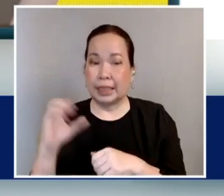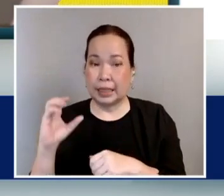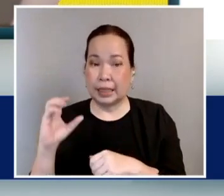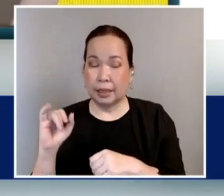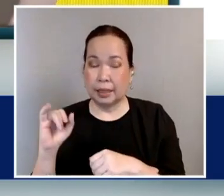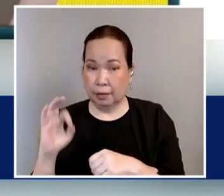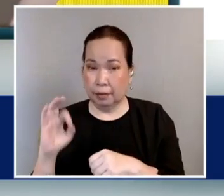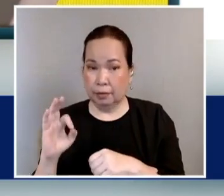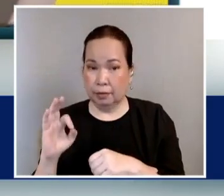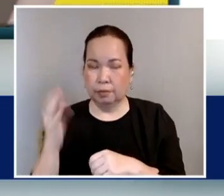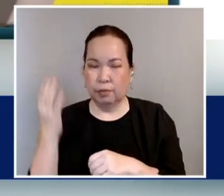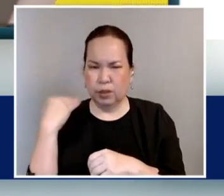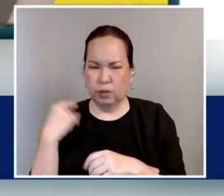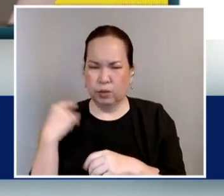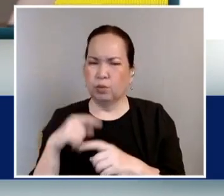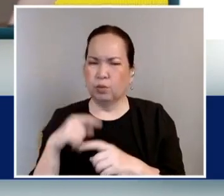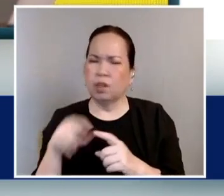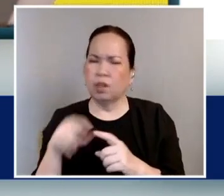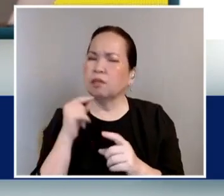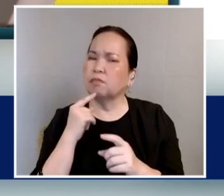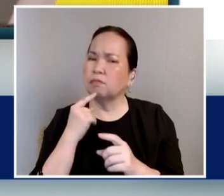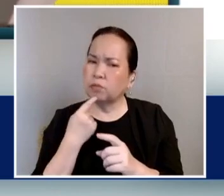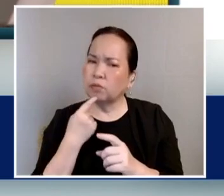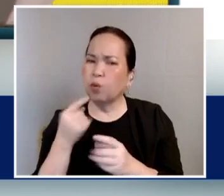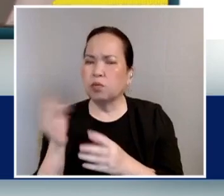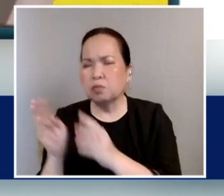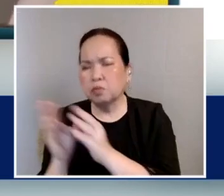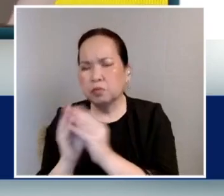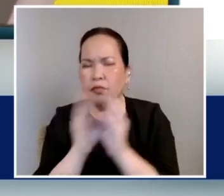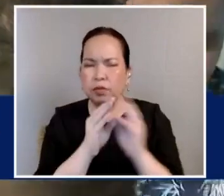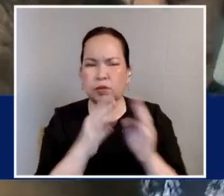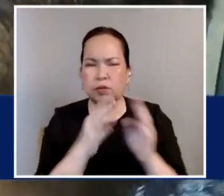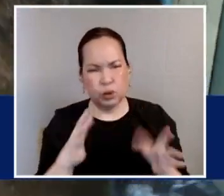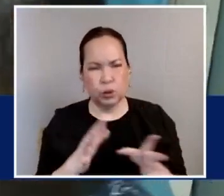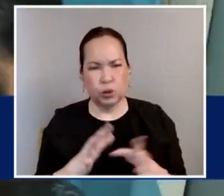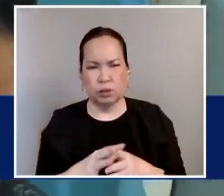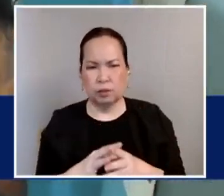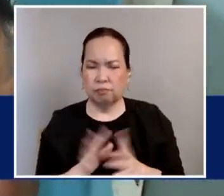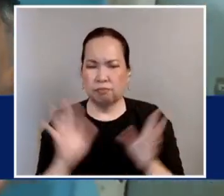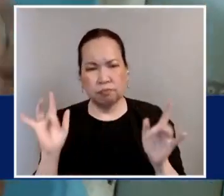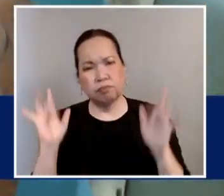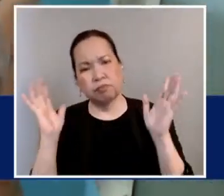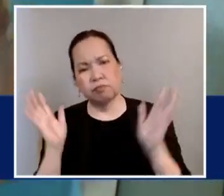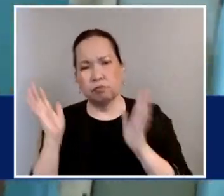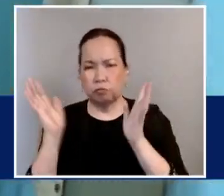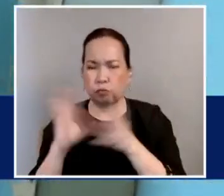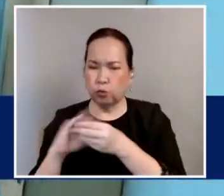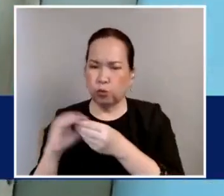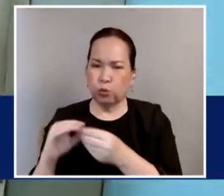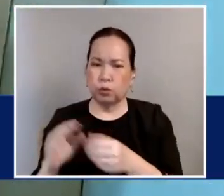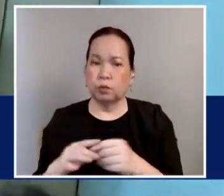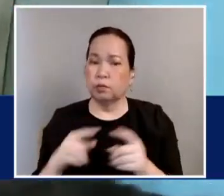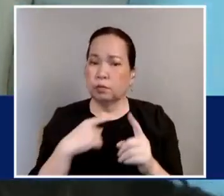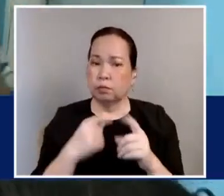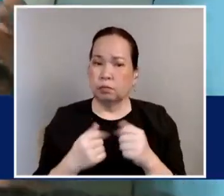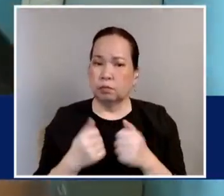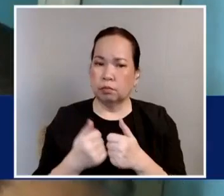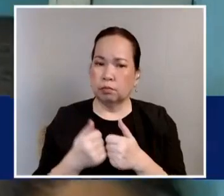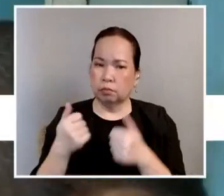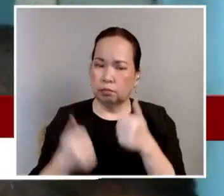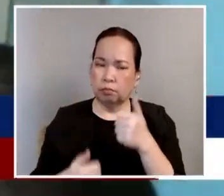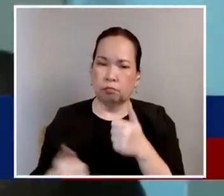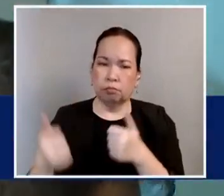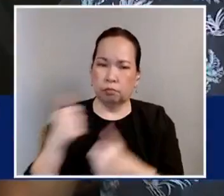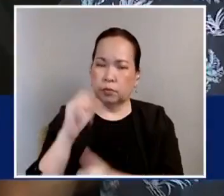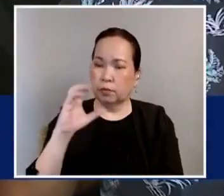naman siya serious. Usap-usapan lang ng ganun. That's only casual. Tingin ni House Deputy Majority Leader ACIS Representative